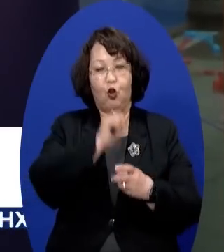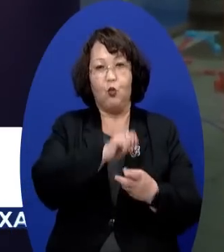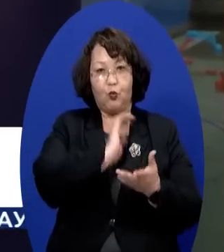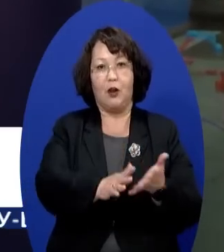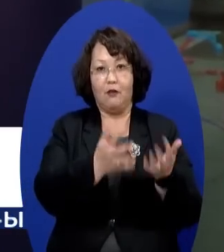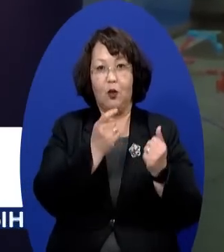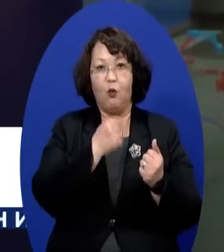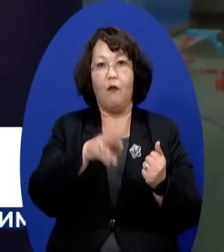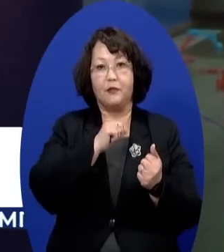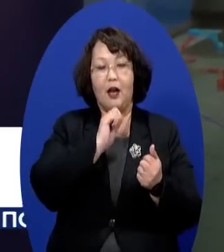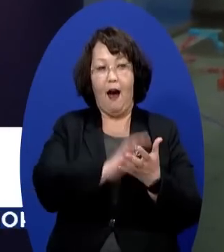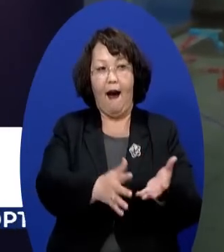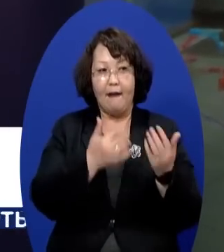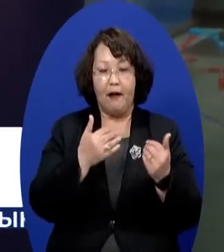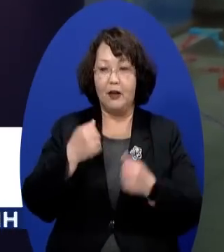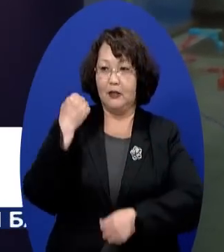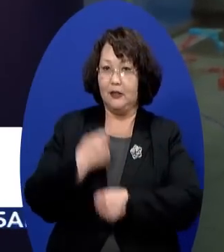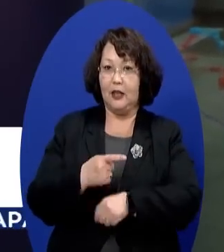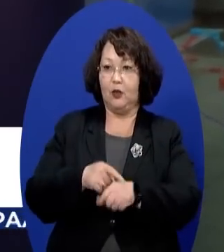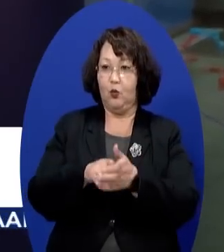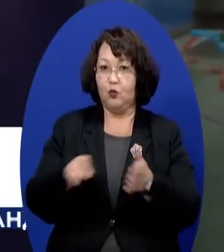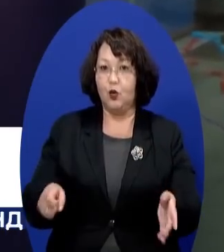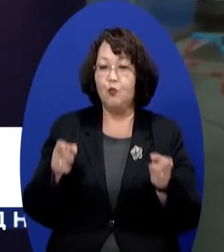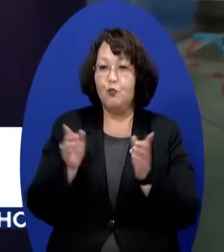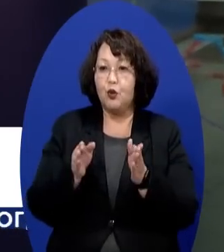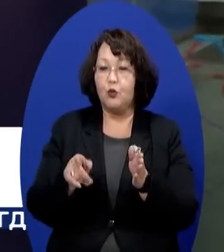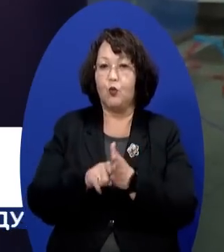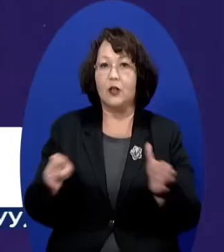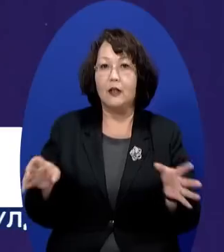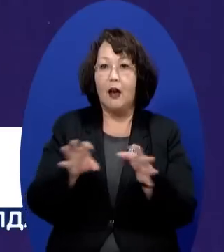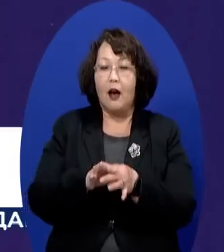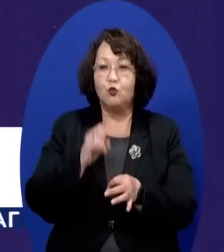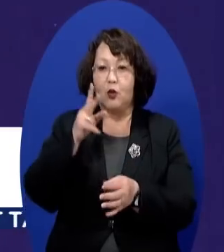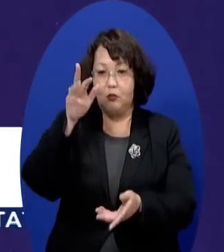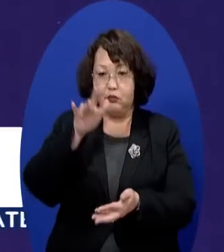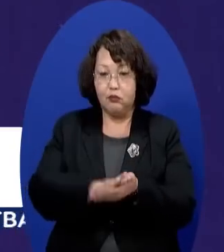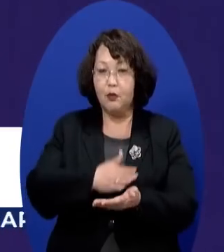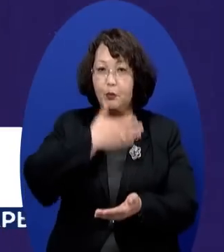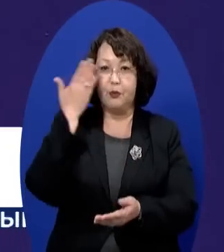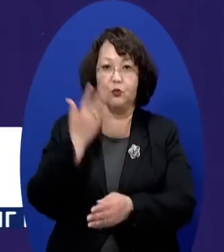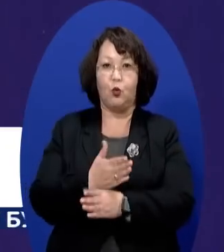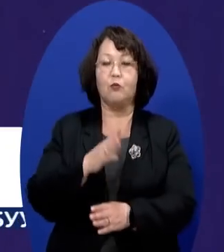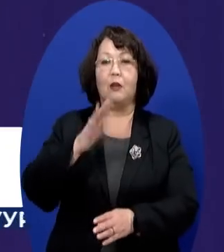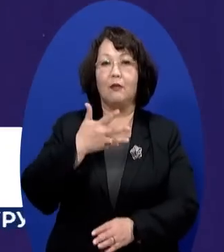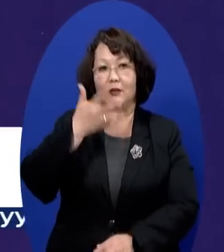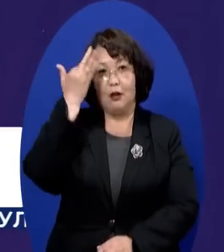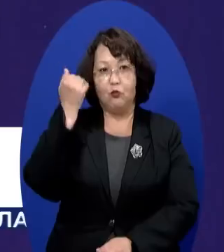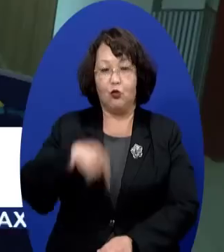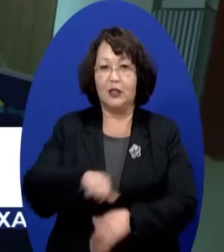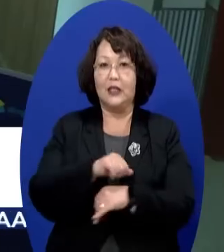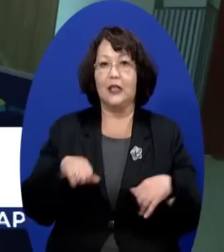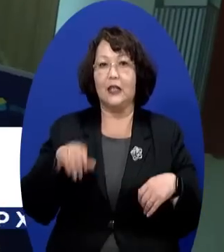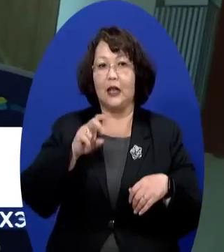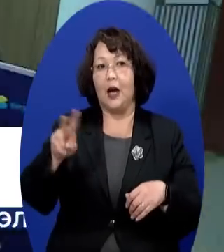ийм одоо итгэлтэй байгаа. Тэгэхээр цахиалгын хугацаа бол маш богино хугацаанд бас хаах юм төлөв байдалтай харагдчихэ. Өнөөдрөөс эхлэн 5 хоногийн туршид иргэд аж ахуй